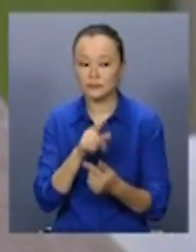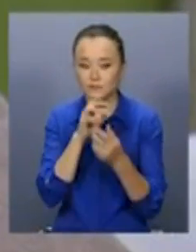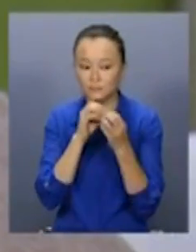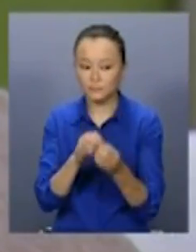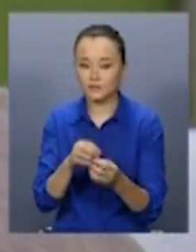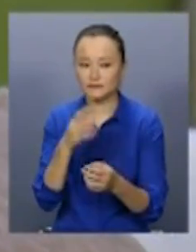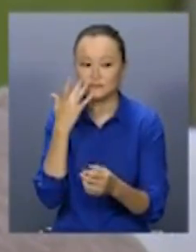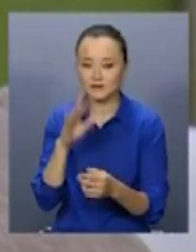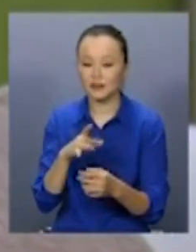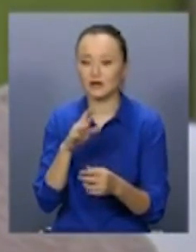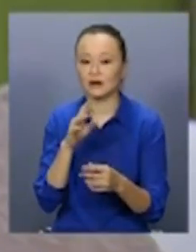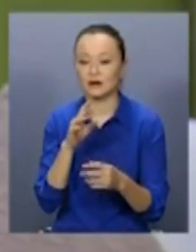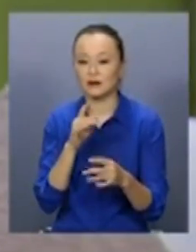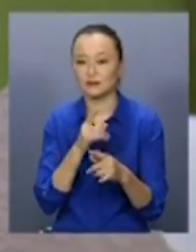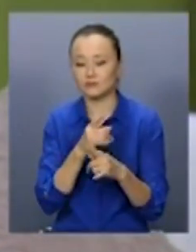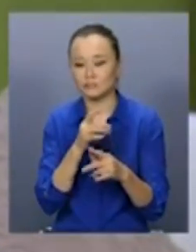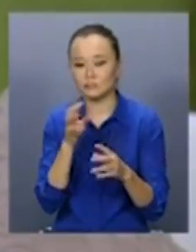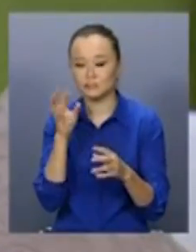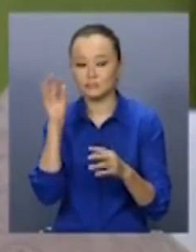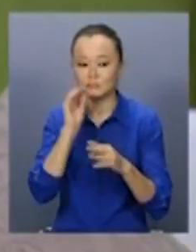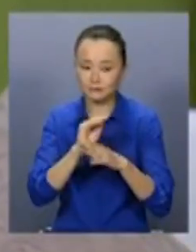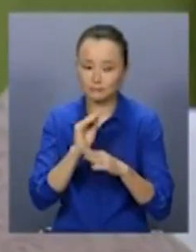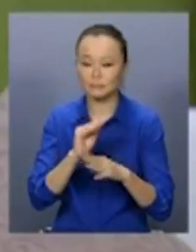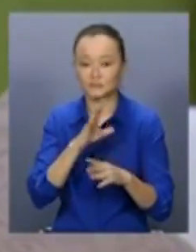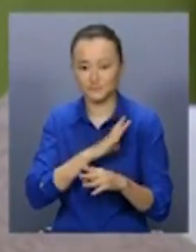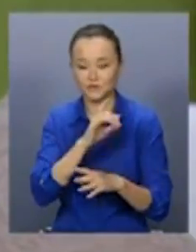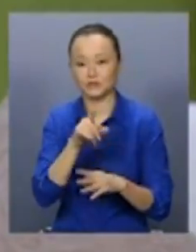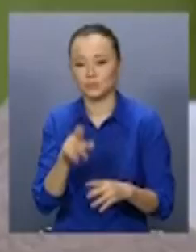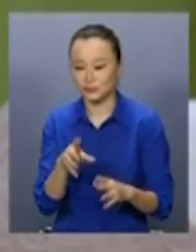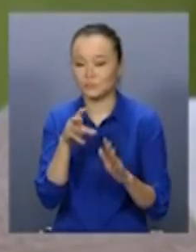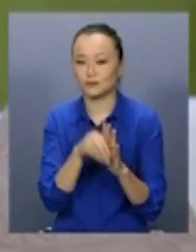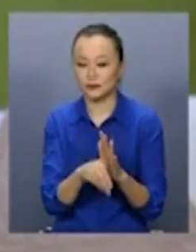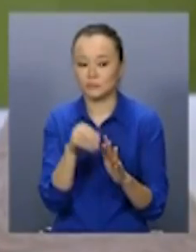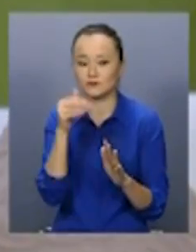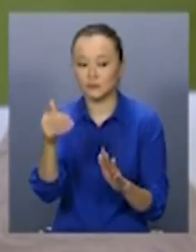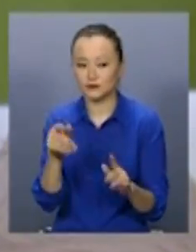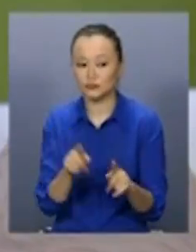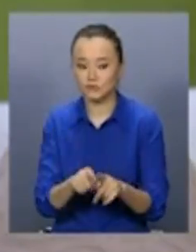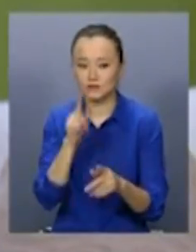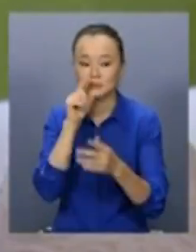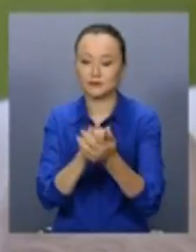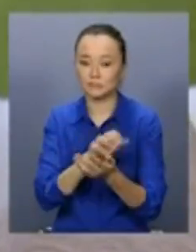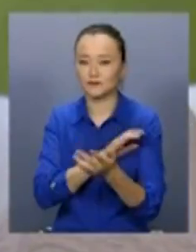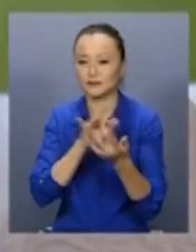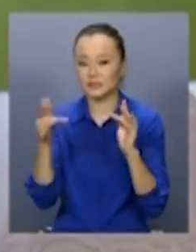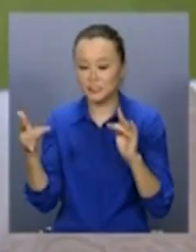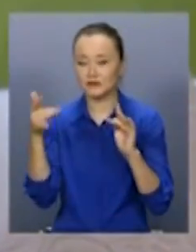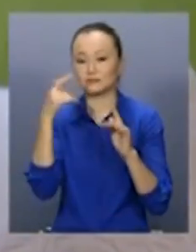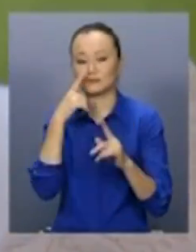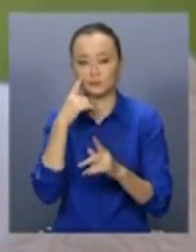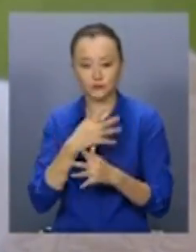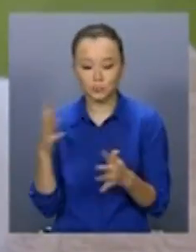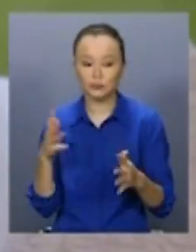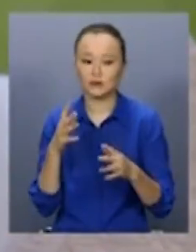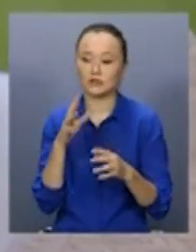сынның астында қалатын әншілер көп емес. Бірақ солардың қатарында сізді де байқап қалам. Әлеуметтік желіде көп сынап